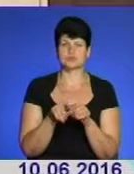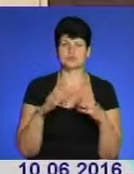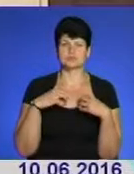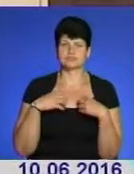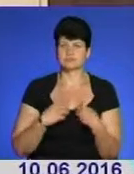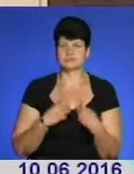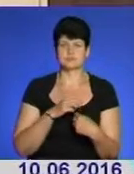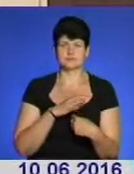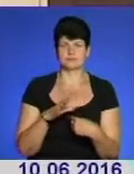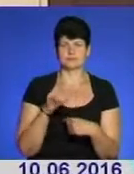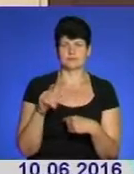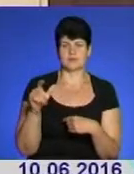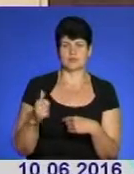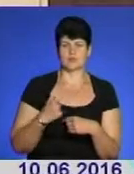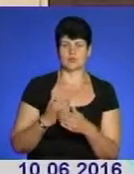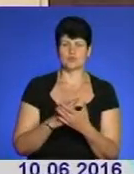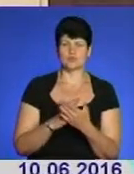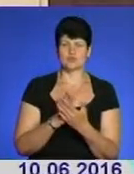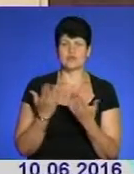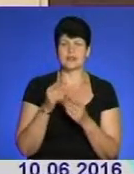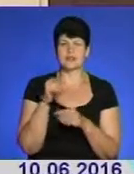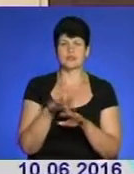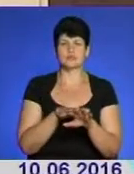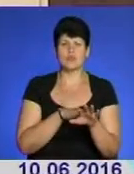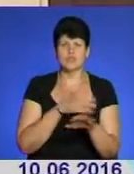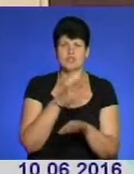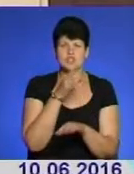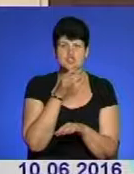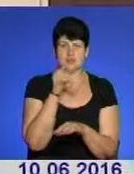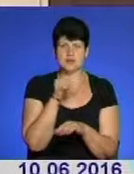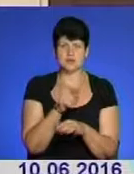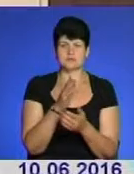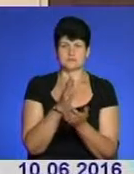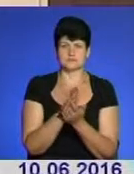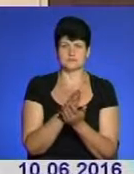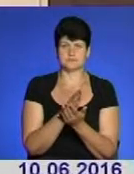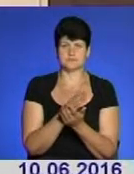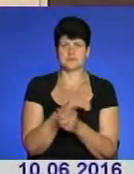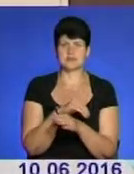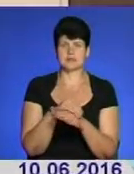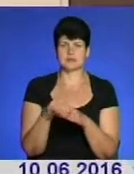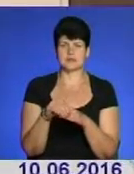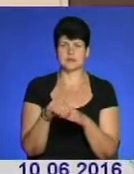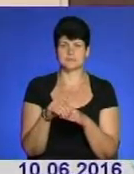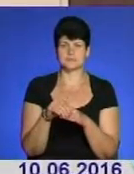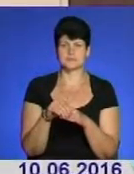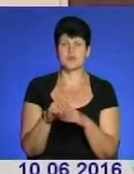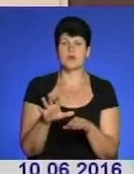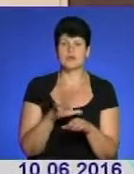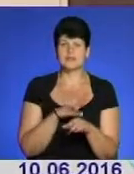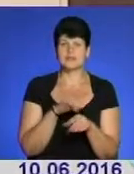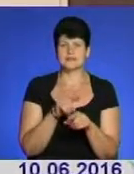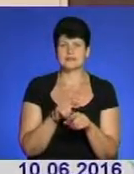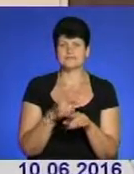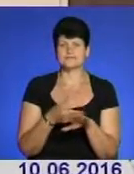і інші злочинні такі дії по підриву миру серед населення, яке поверталося,